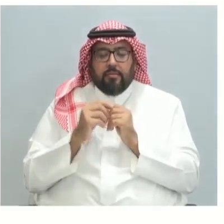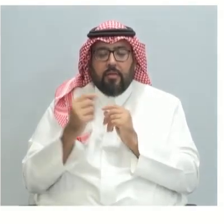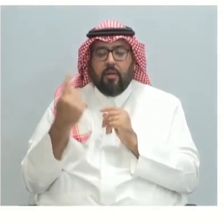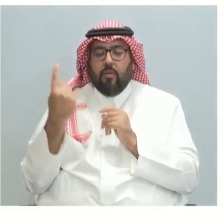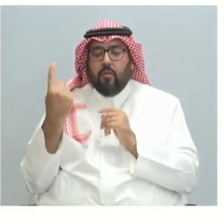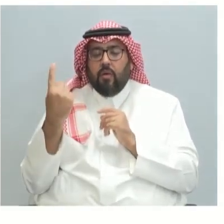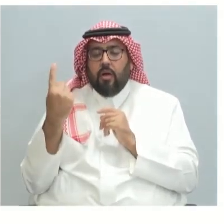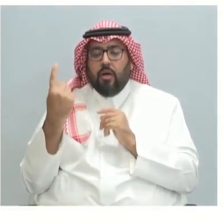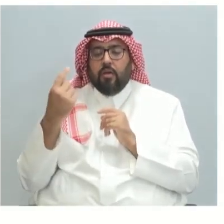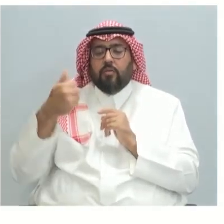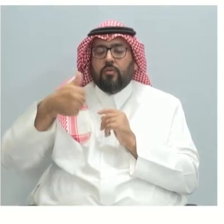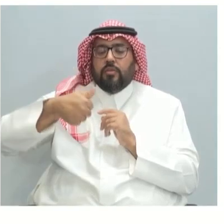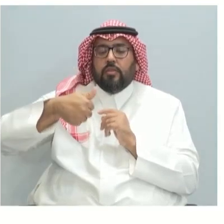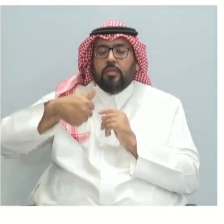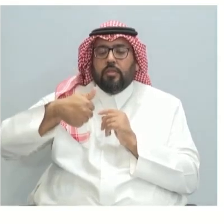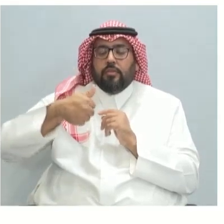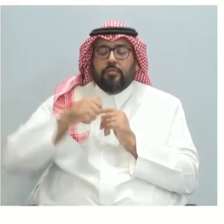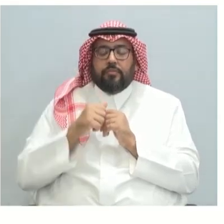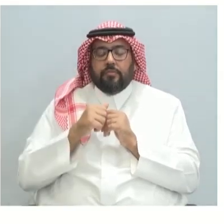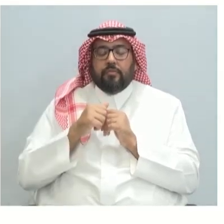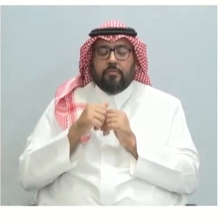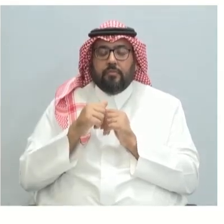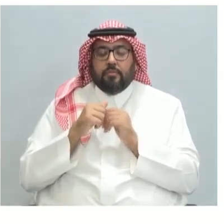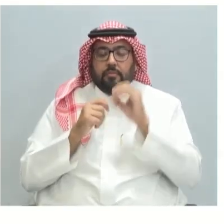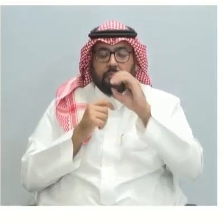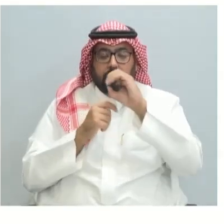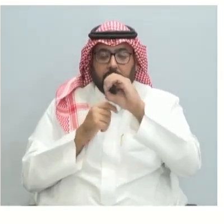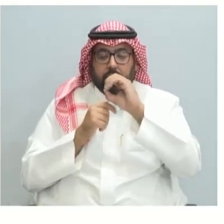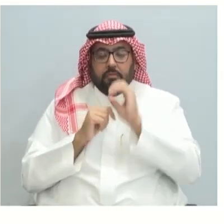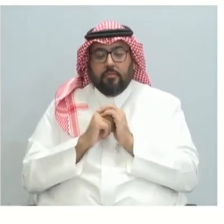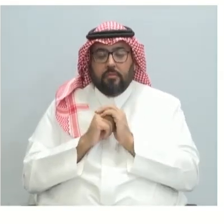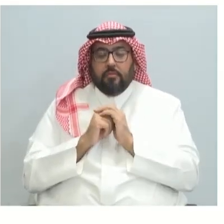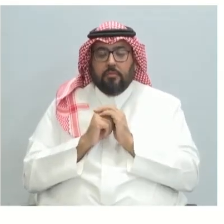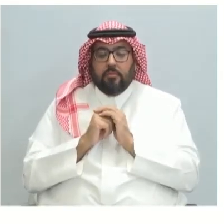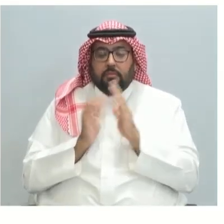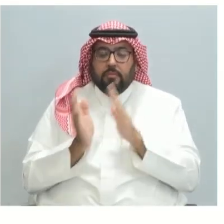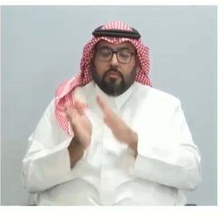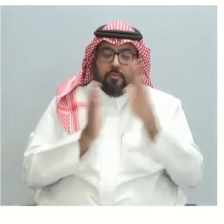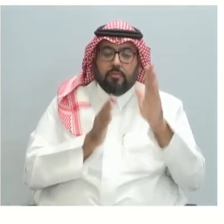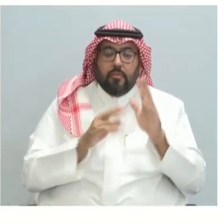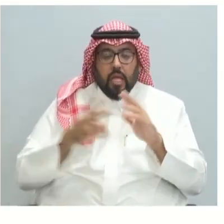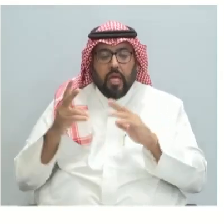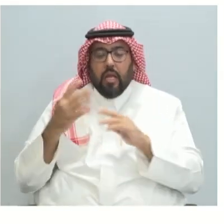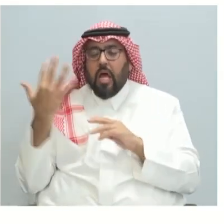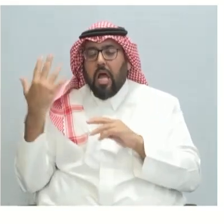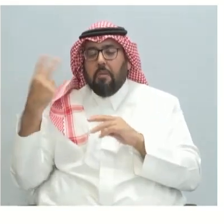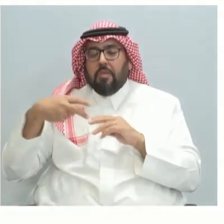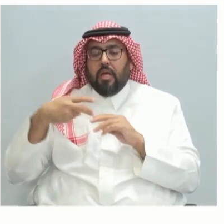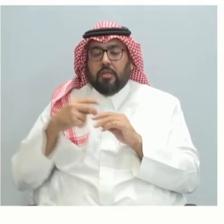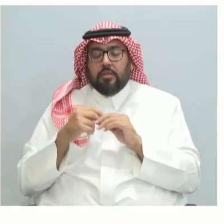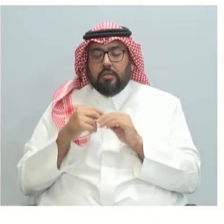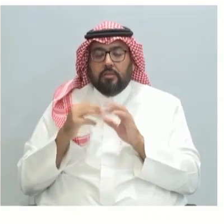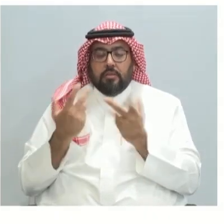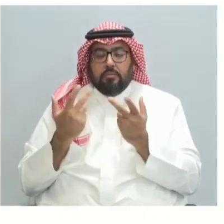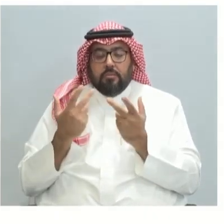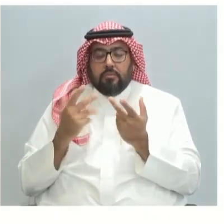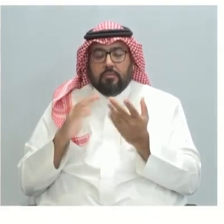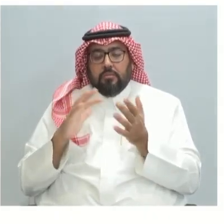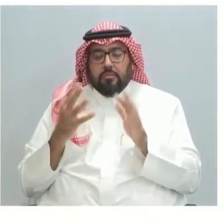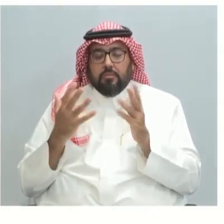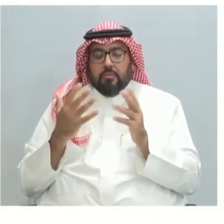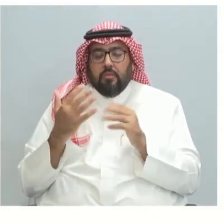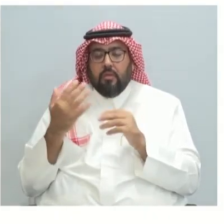يصبح تقريبا يساوي 61 درجه الان غير ذلك من الخضار بنسبه 15%